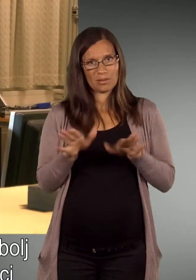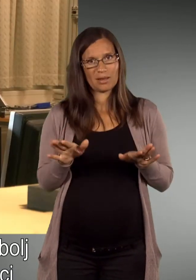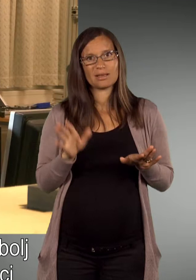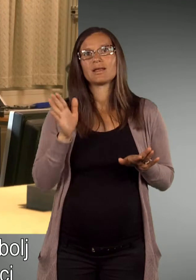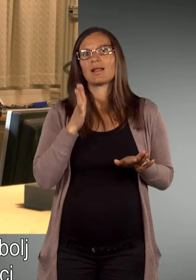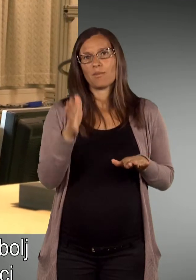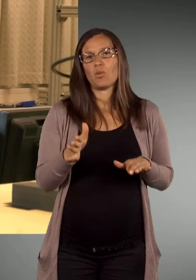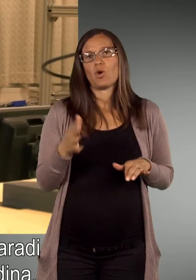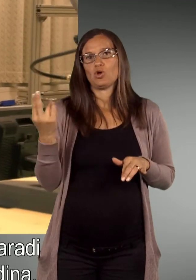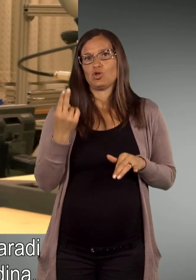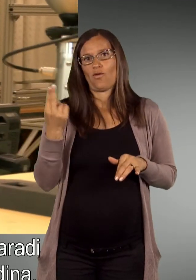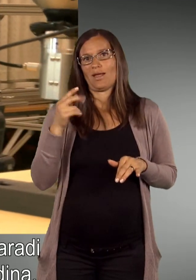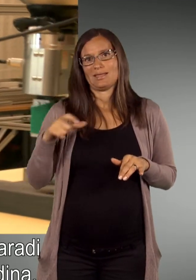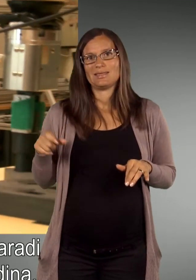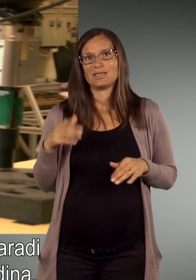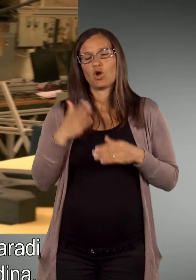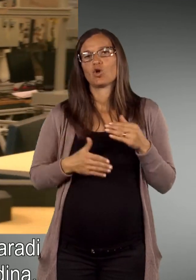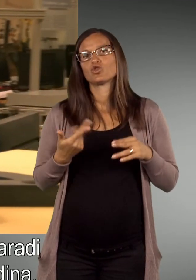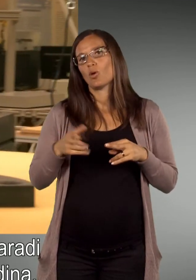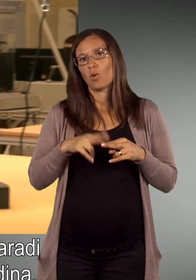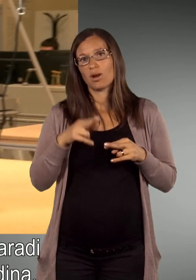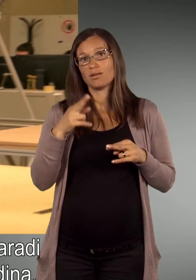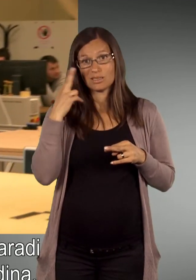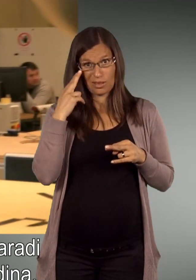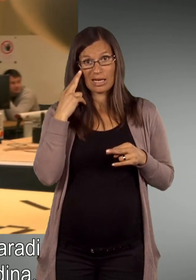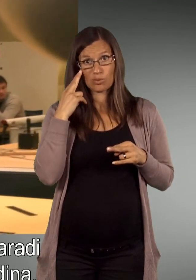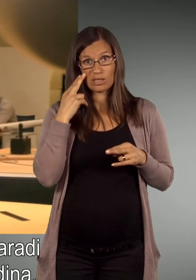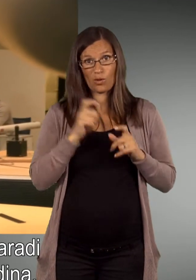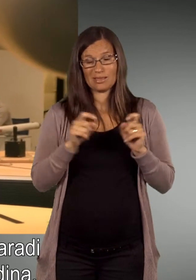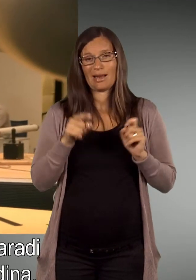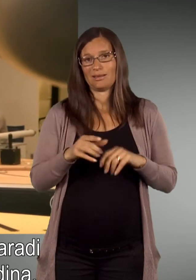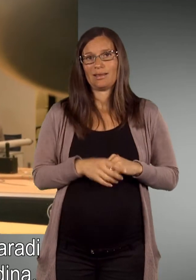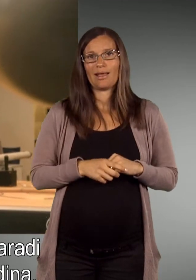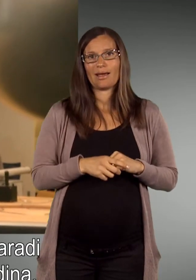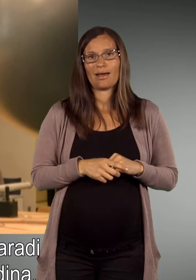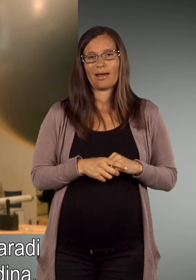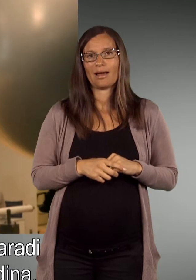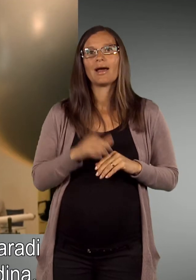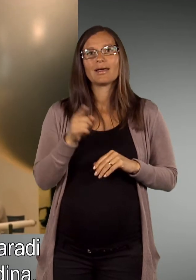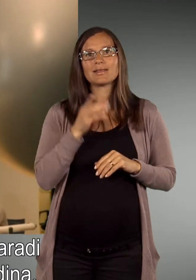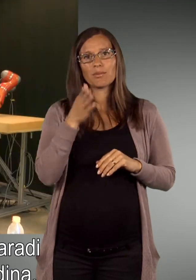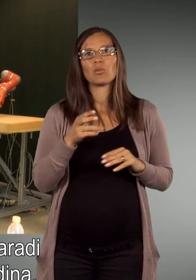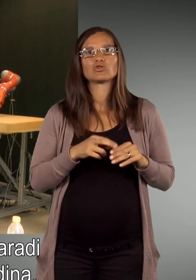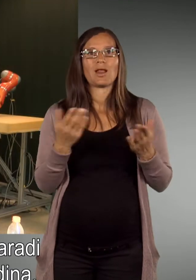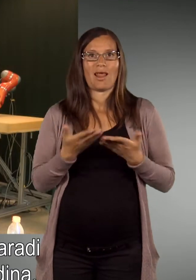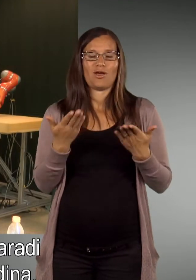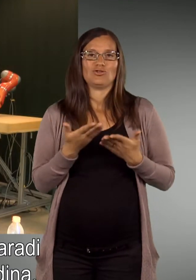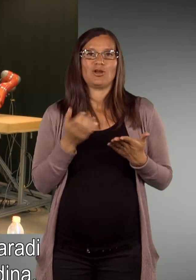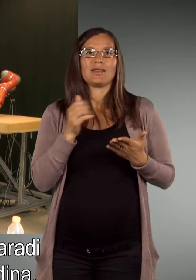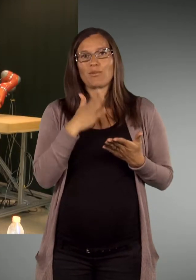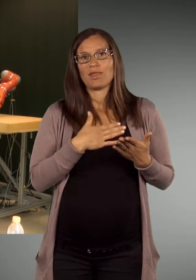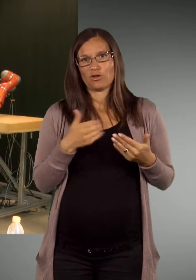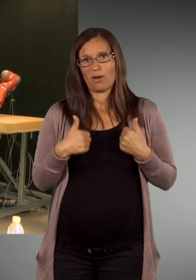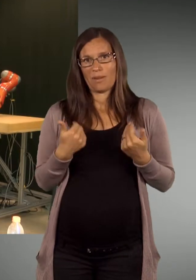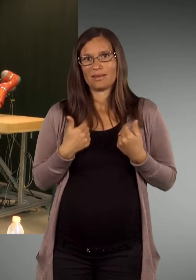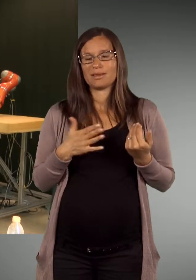bomo Slovenci končno tudi bolj razpoznavni zaradi tega in da bomo še lažje, da bo naša